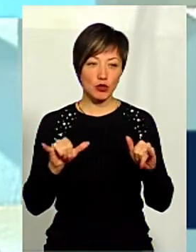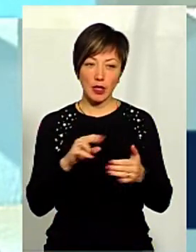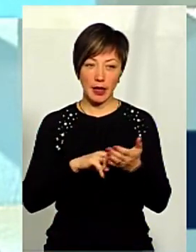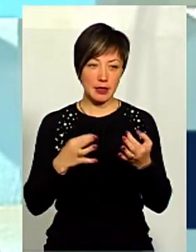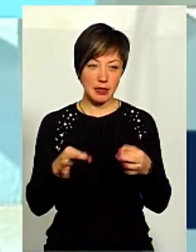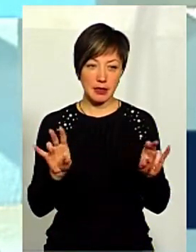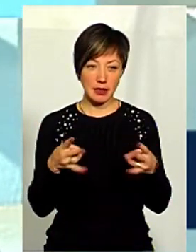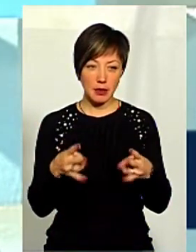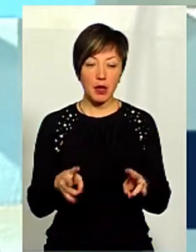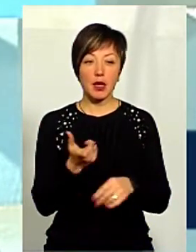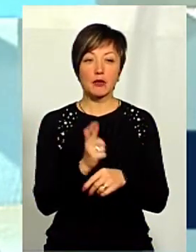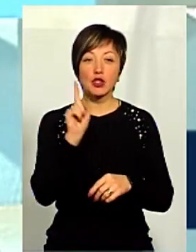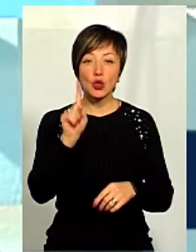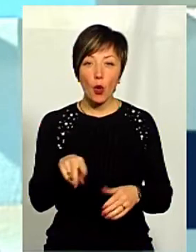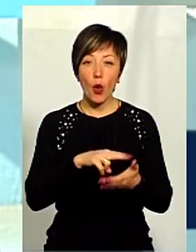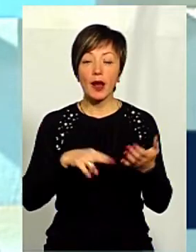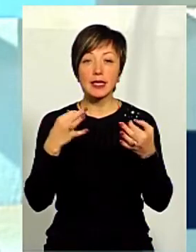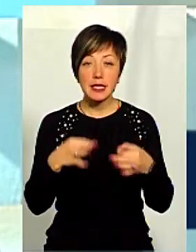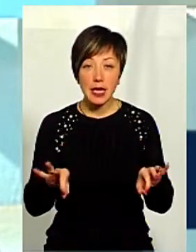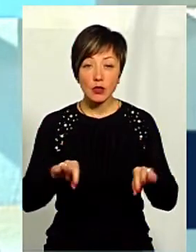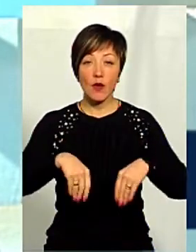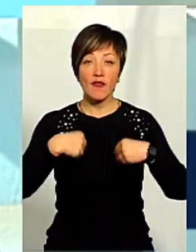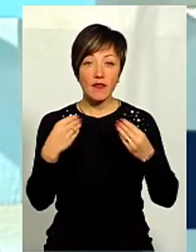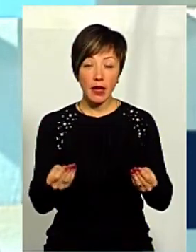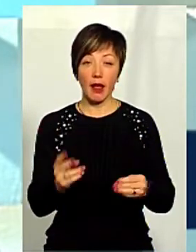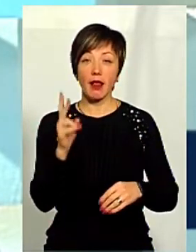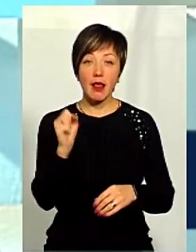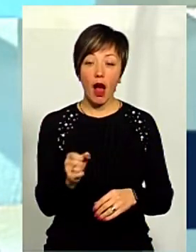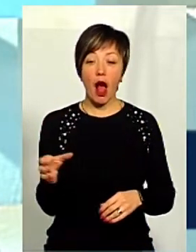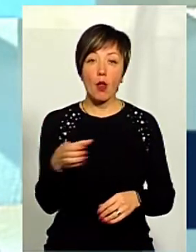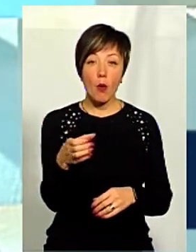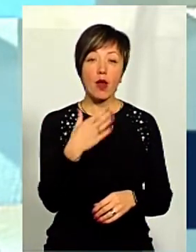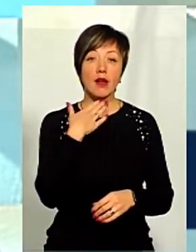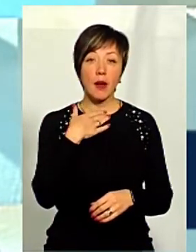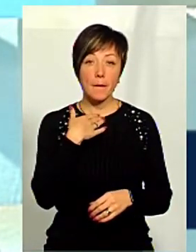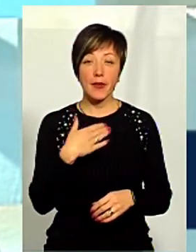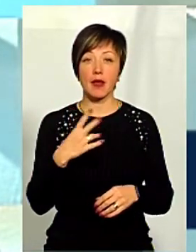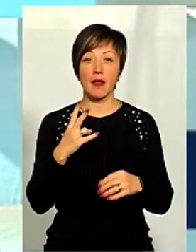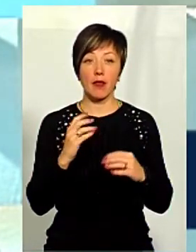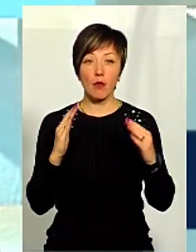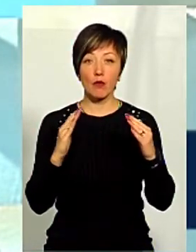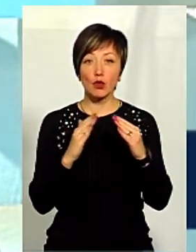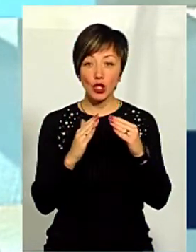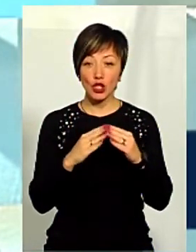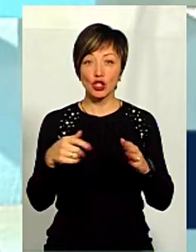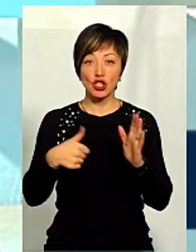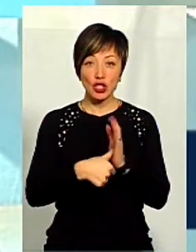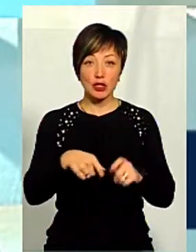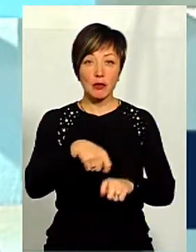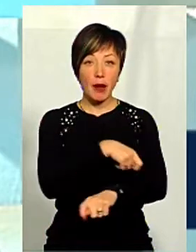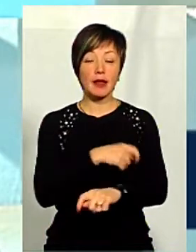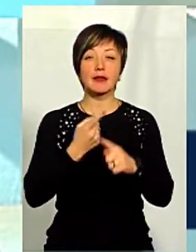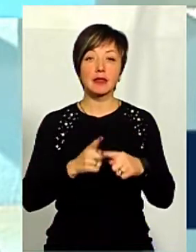ліцензії. Більше того, ліцензії видати на алкогольний напій на будинку 6 квадратних метрів